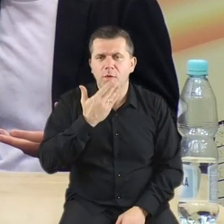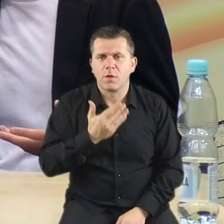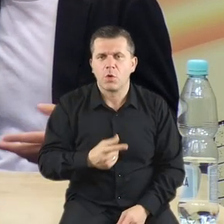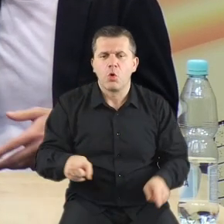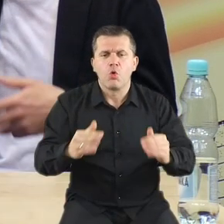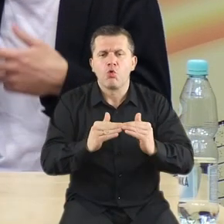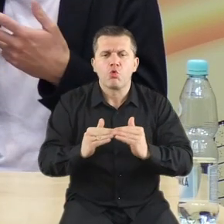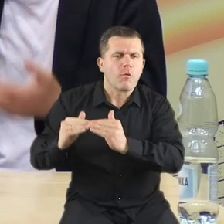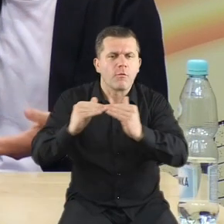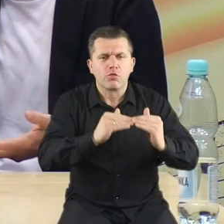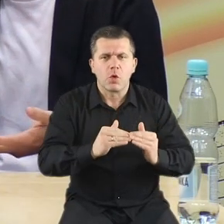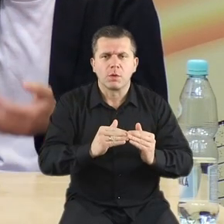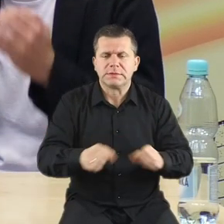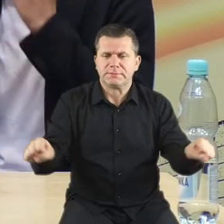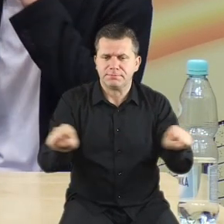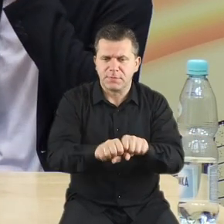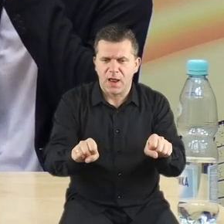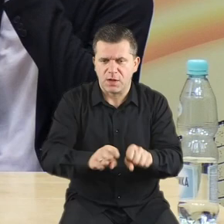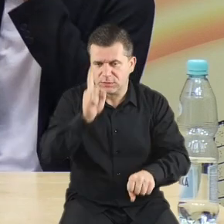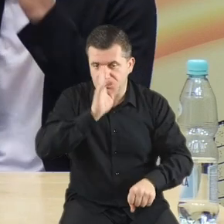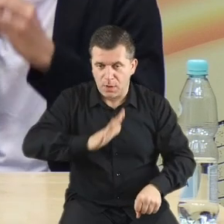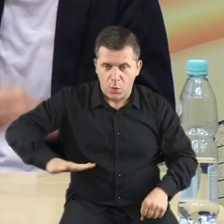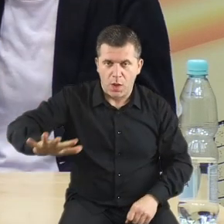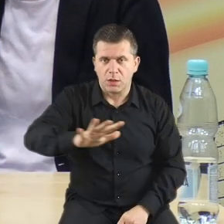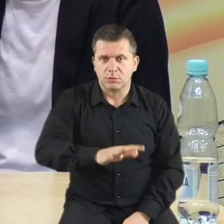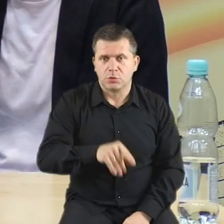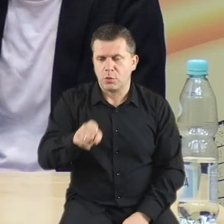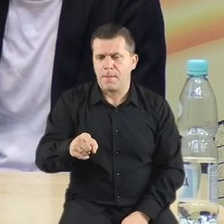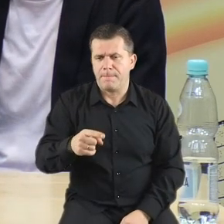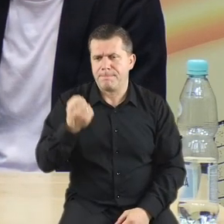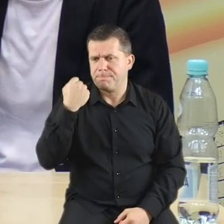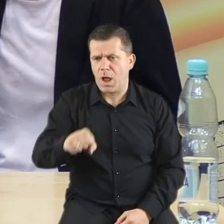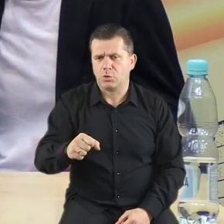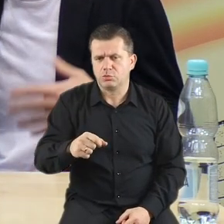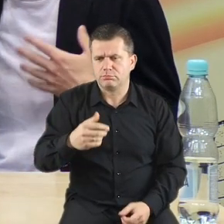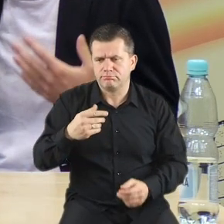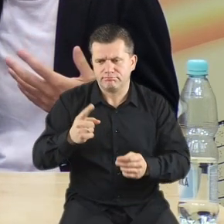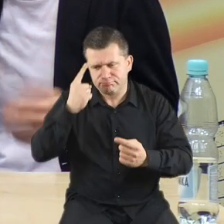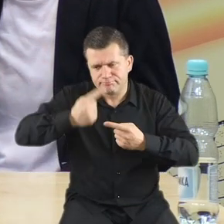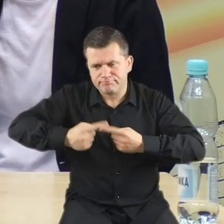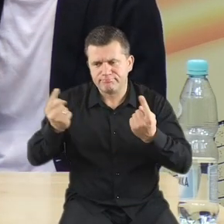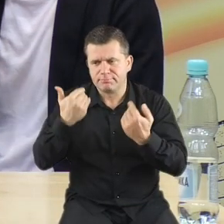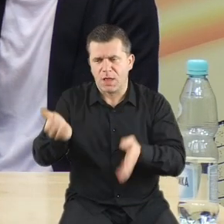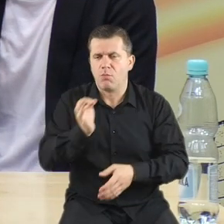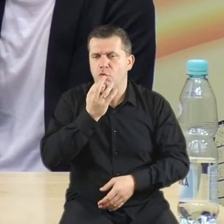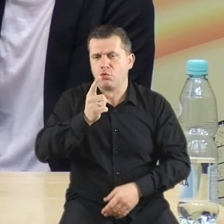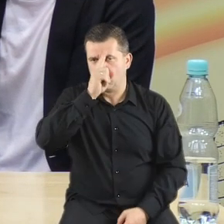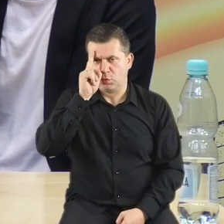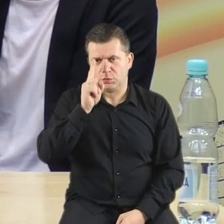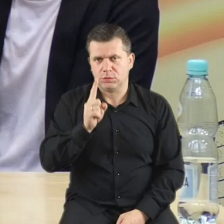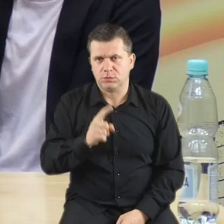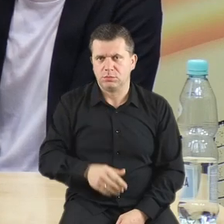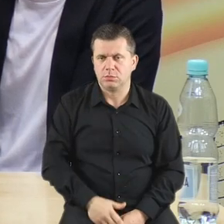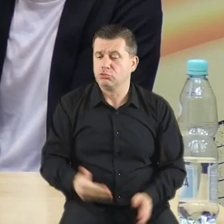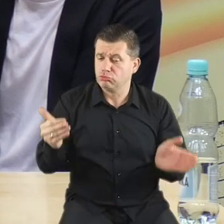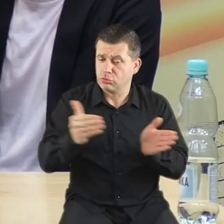równości, sprawiedliwości społecznej, no myślę, że to bardzo przemawiało do młodych ludzi. I no też trzeba pamiętać o